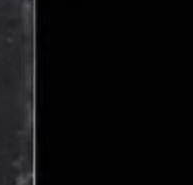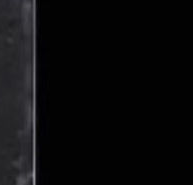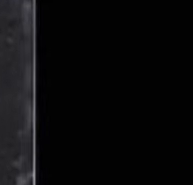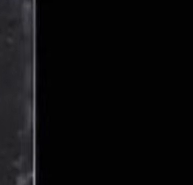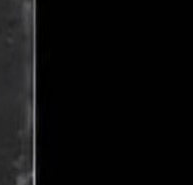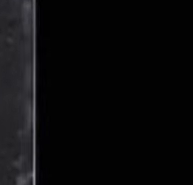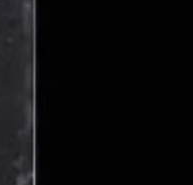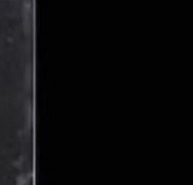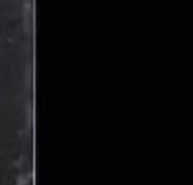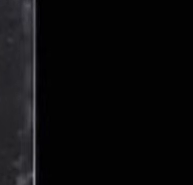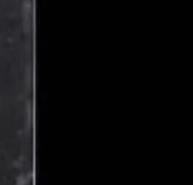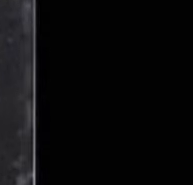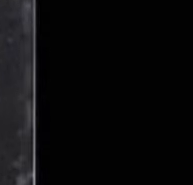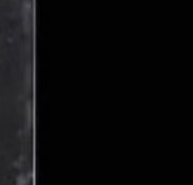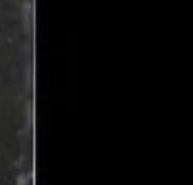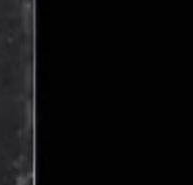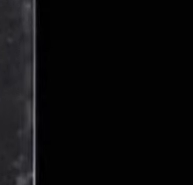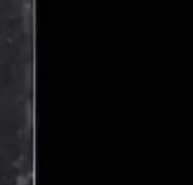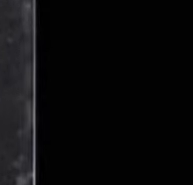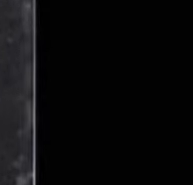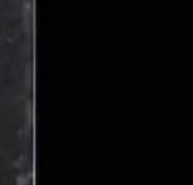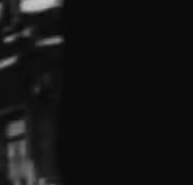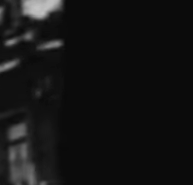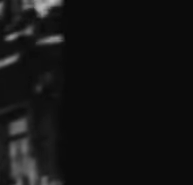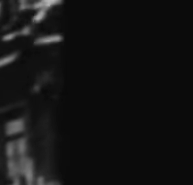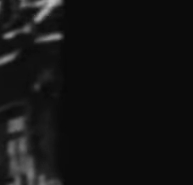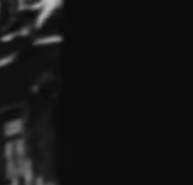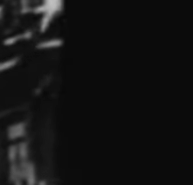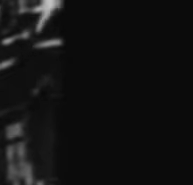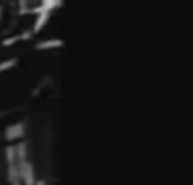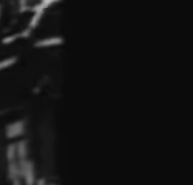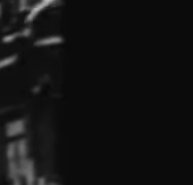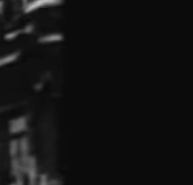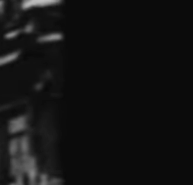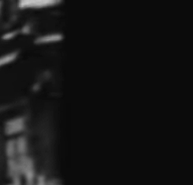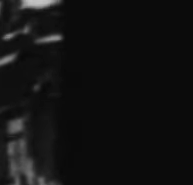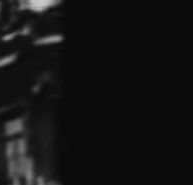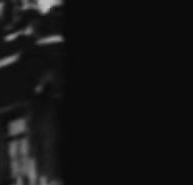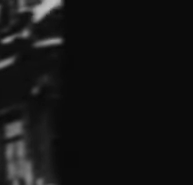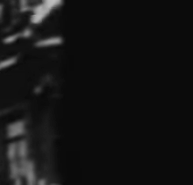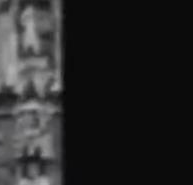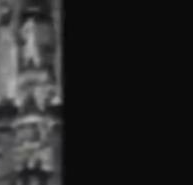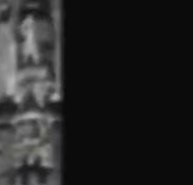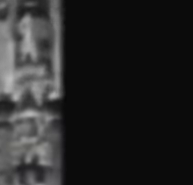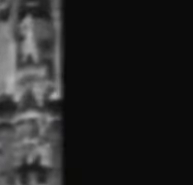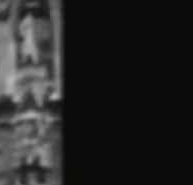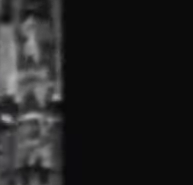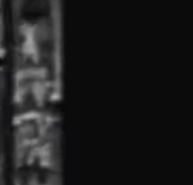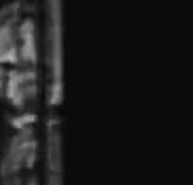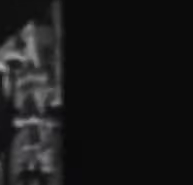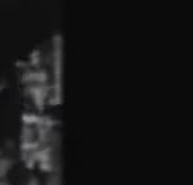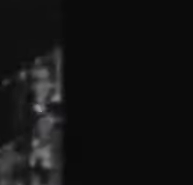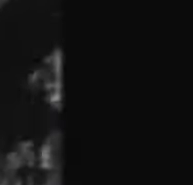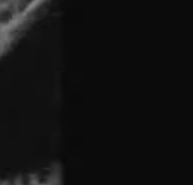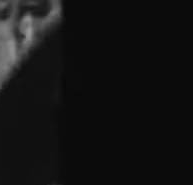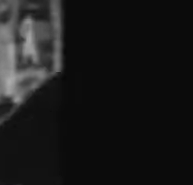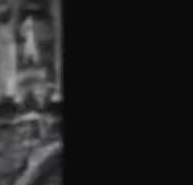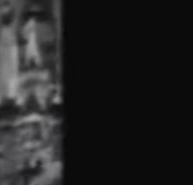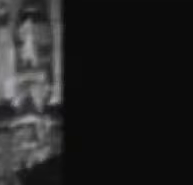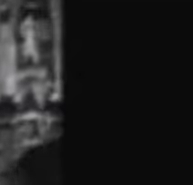Mutige Pfarrer und Laien, die weiterhin Widerstand leisteten, setzte die Gestapo unter Druck und verhaftete sie ebenfalls.